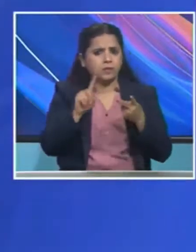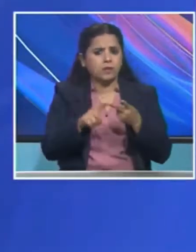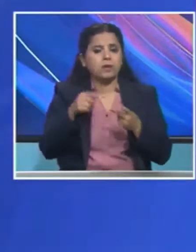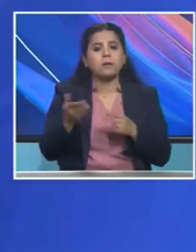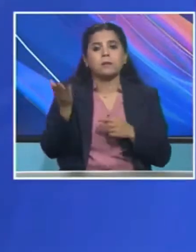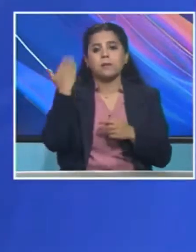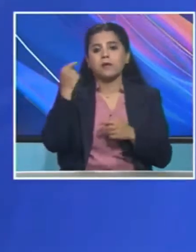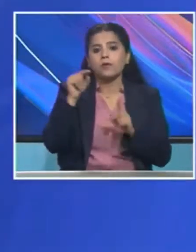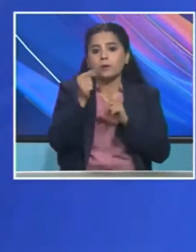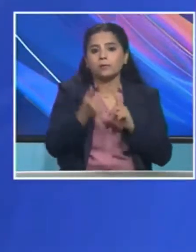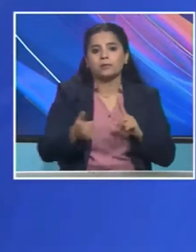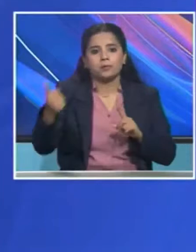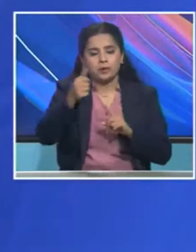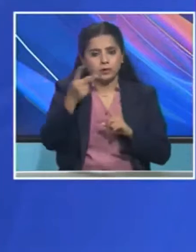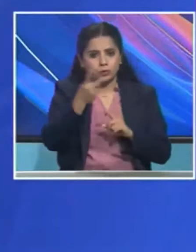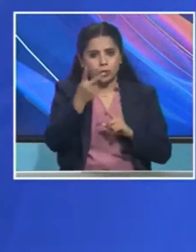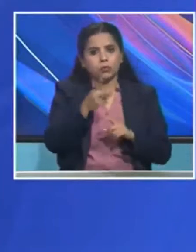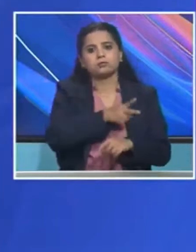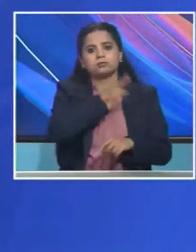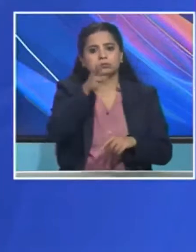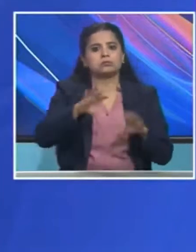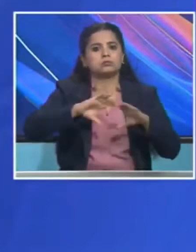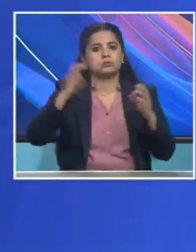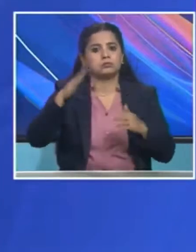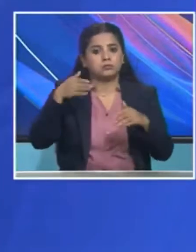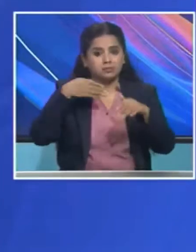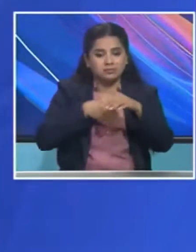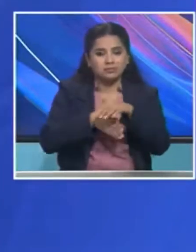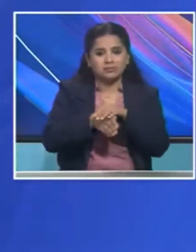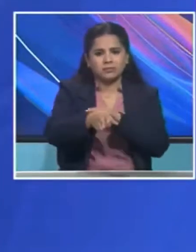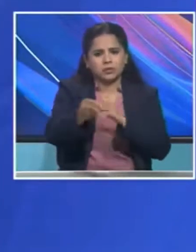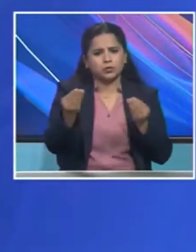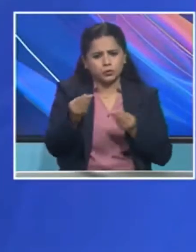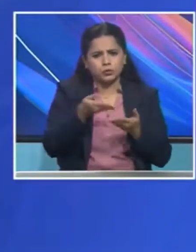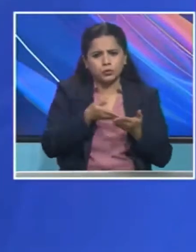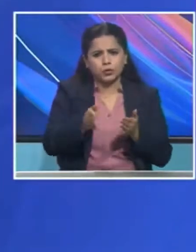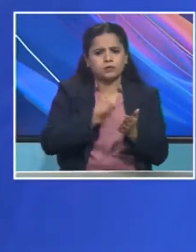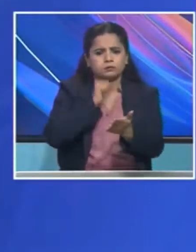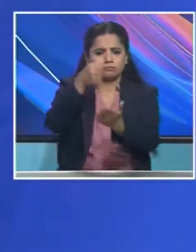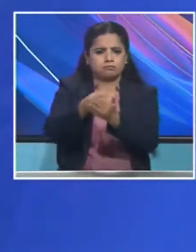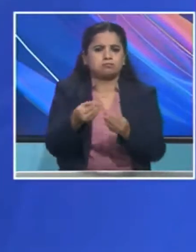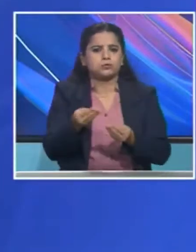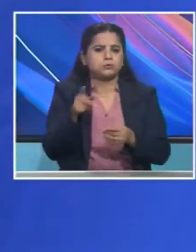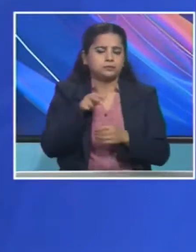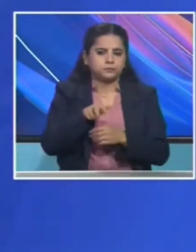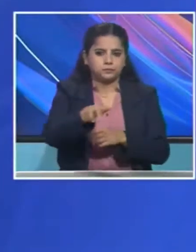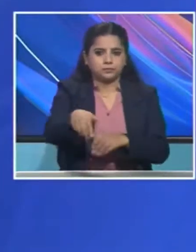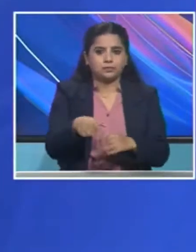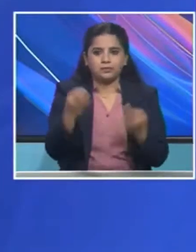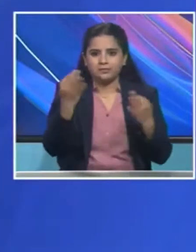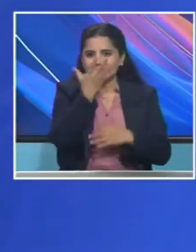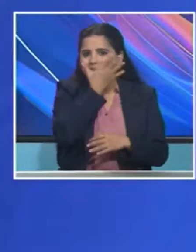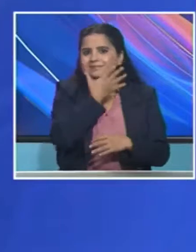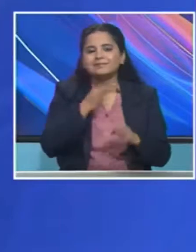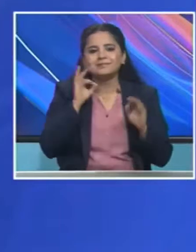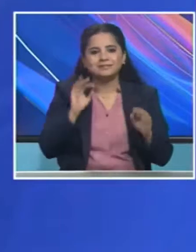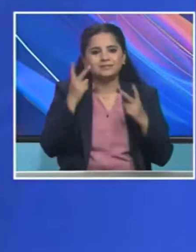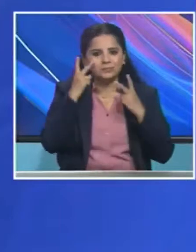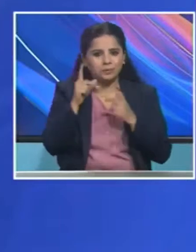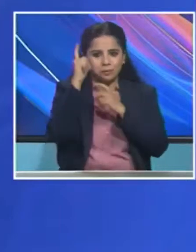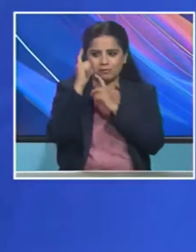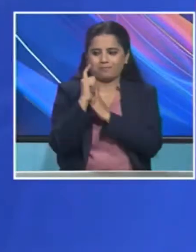राष्ट्रपति संसद भवन के केंद्रीय कक्ष के लिए प्रस्थान करेंगे। शानदार दृश्य, और